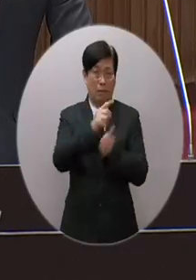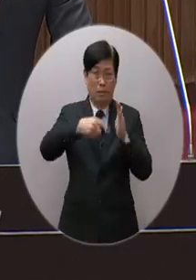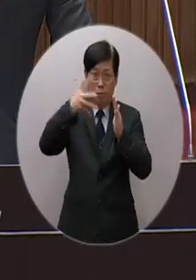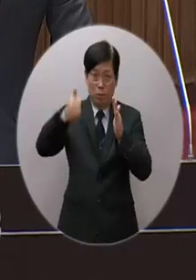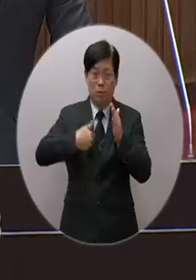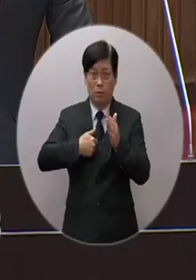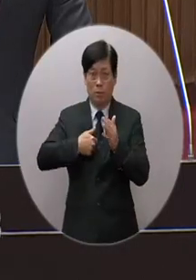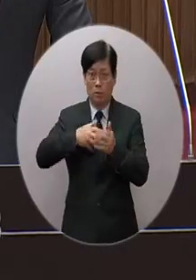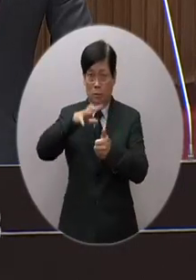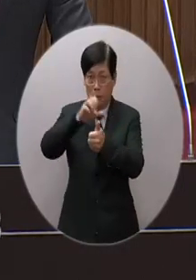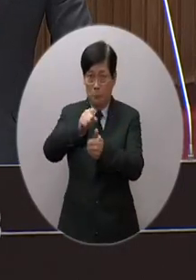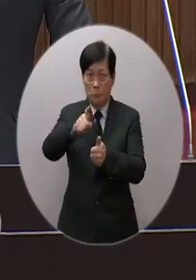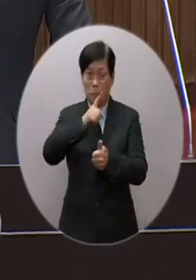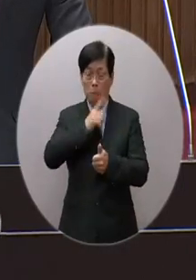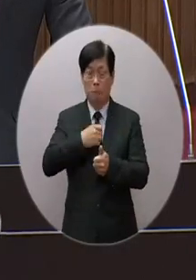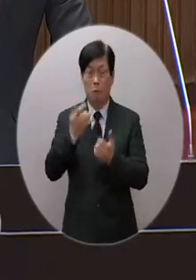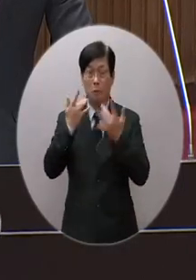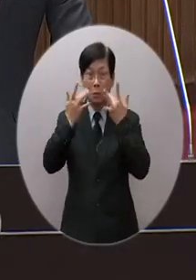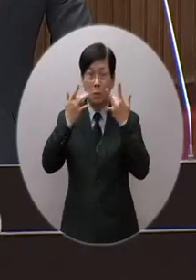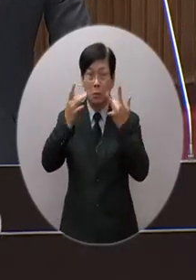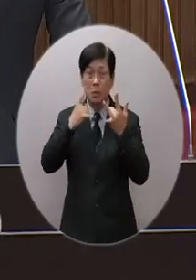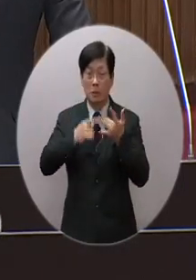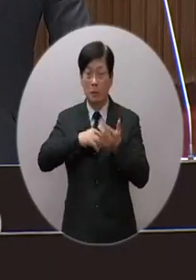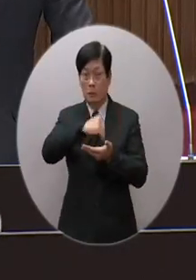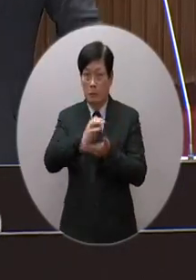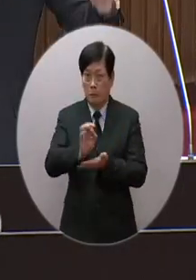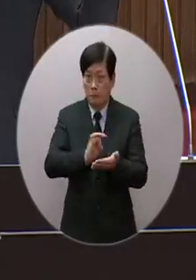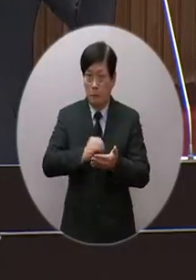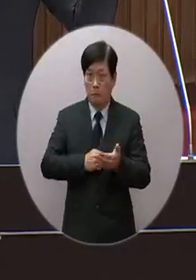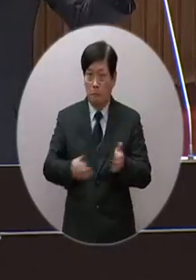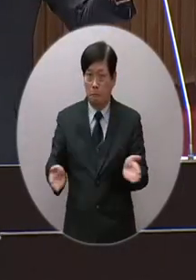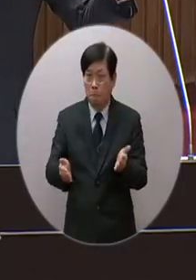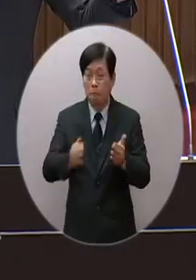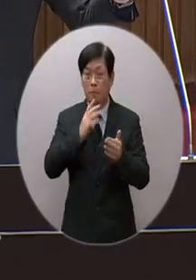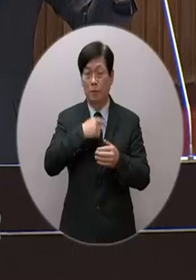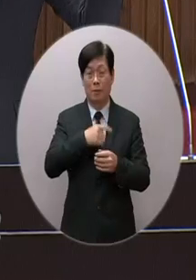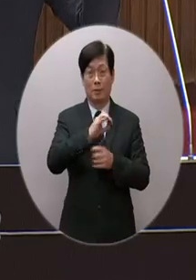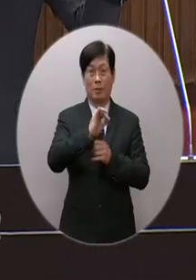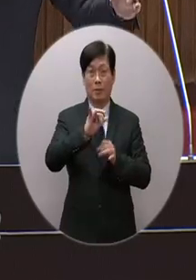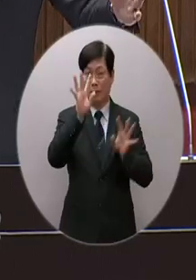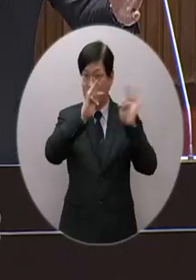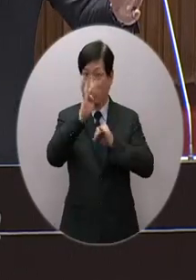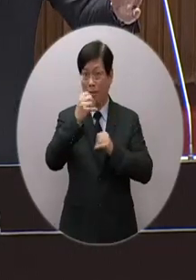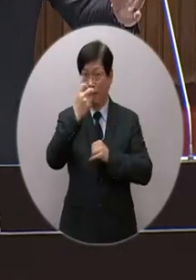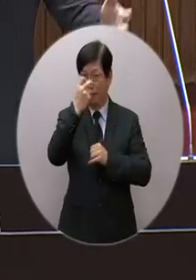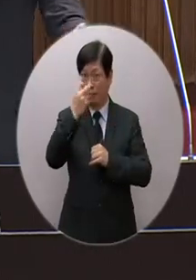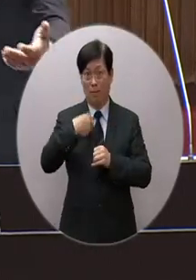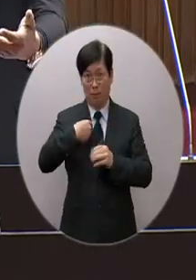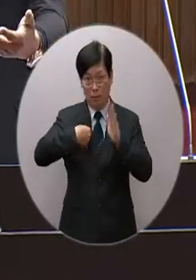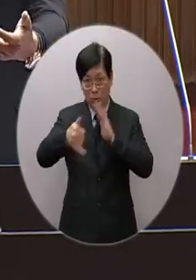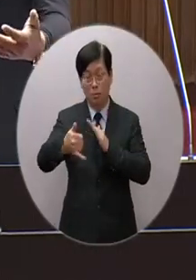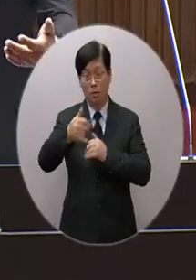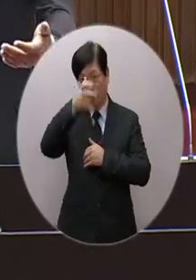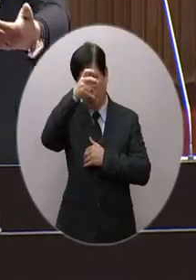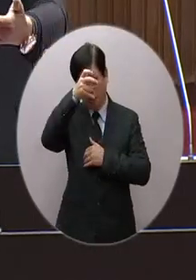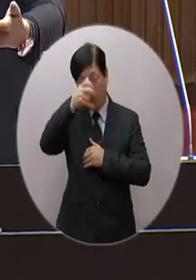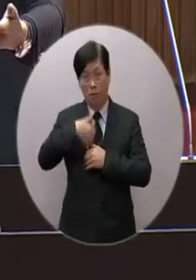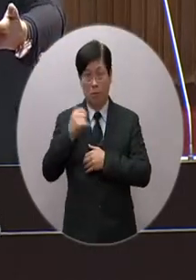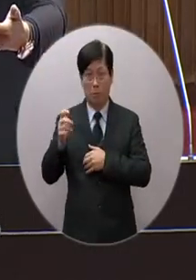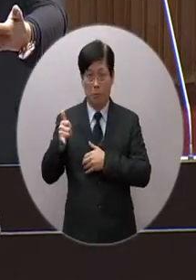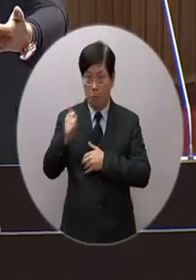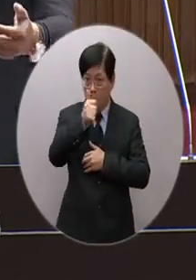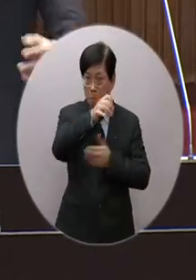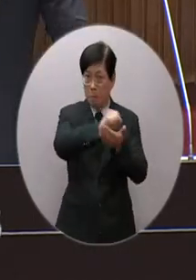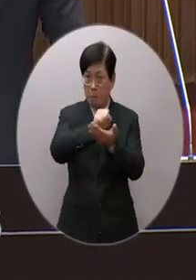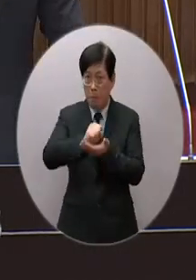要抓菜塘，吼抓无半尾，地检署去在国赛市场叫警察去徛卫兵，每一个大汉去共